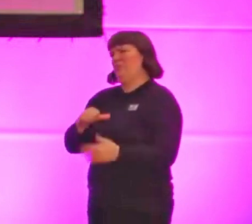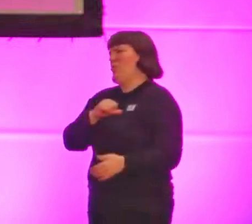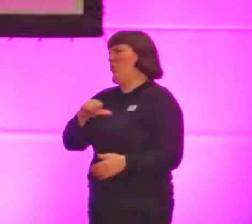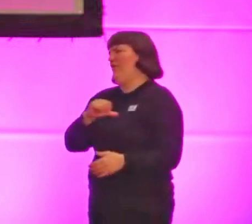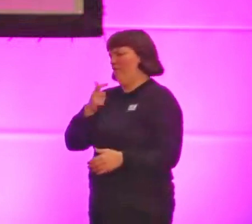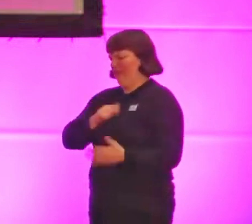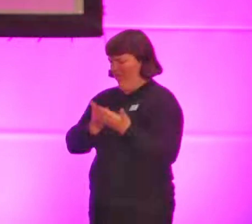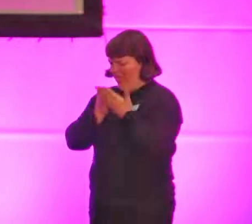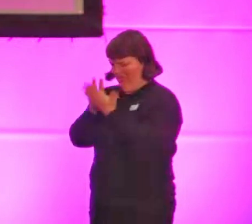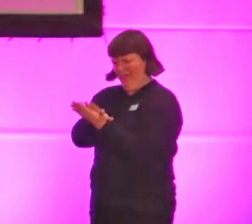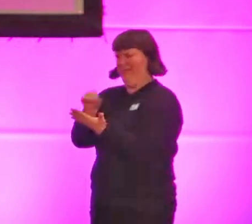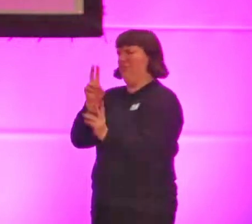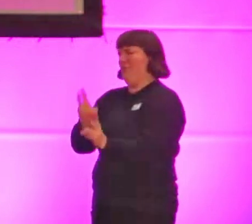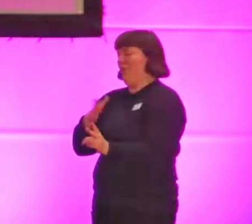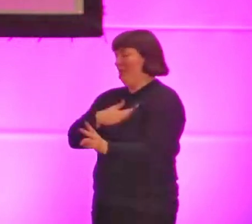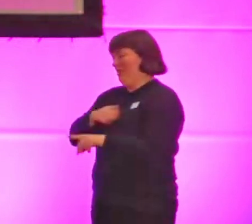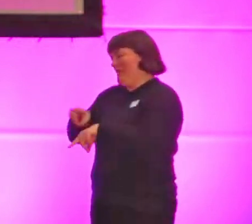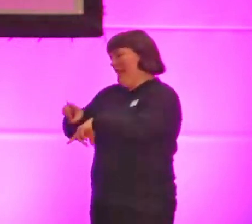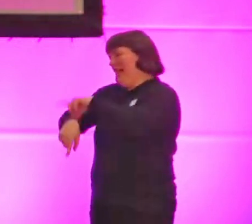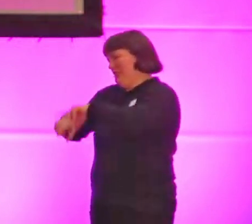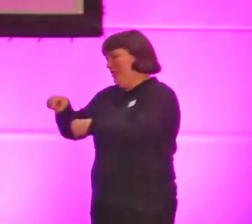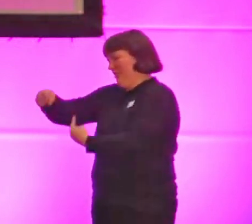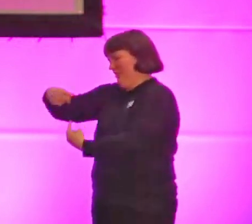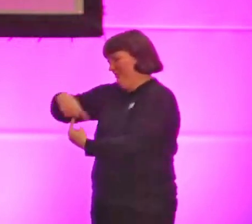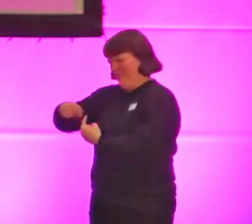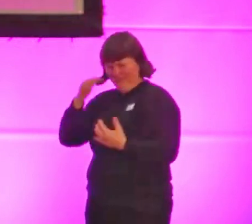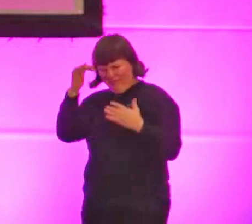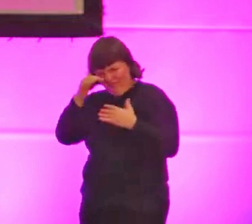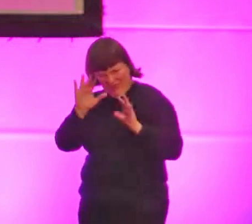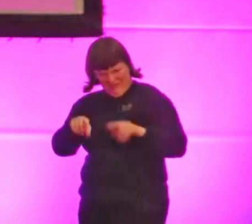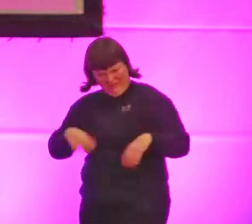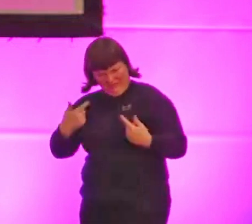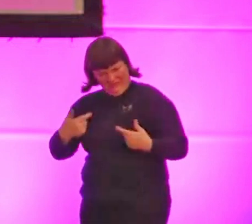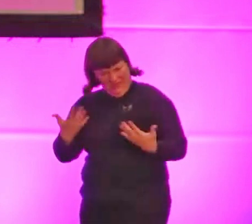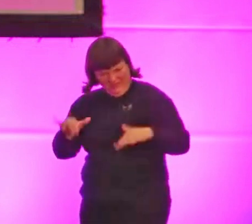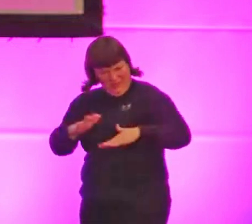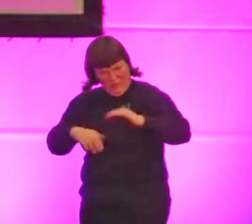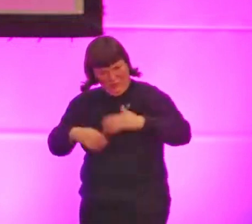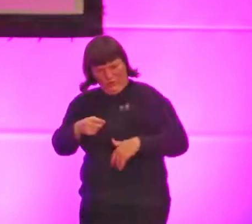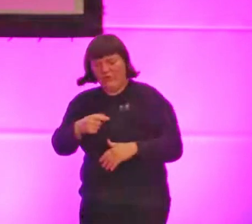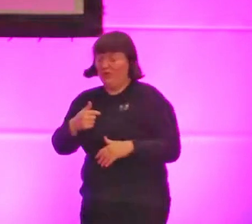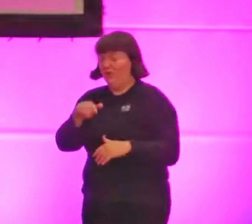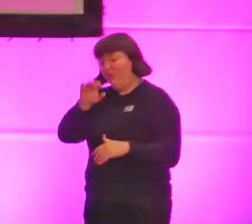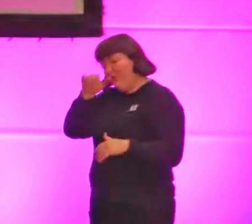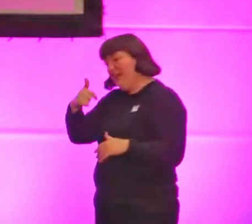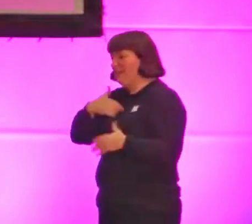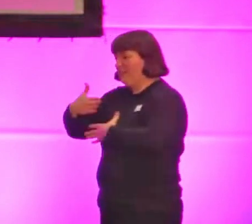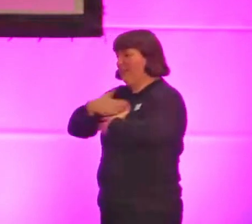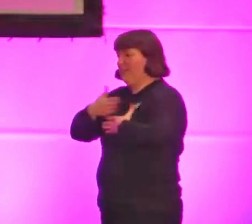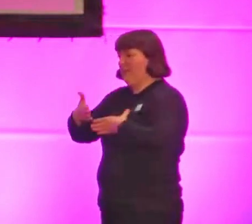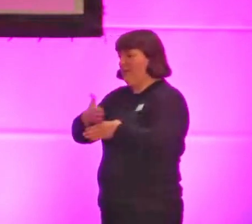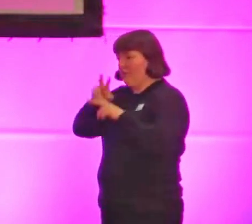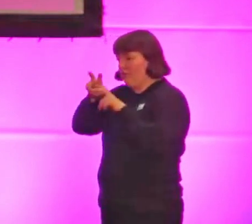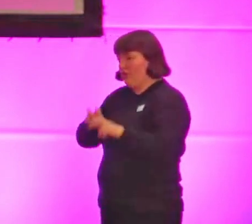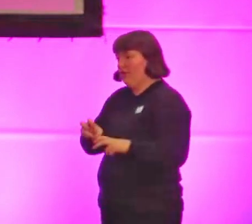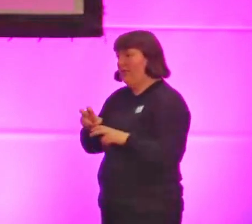faktiskt att läsa det. Och mina bekanta undrar ju vad har du nu ställt? De visste ju att jag var förundersökningsledare.